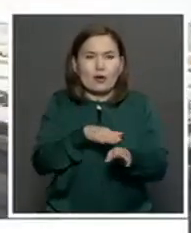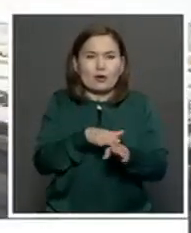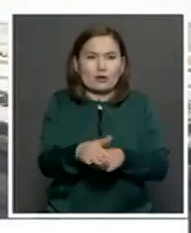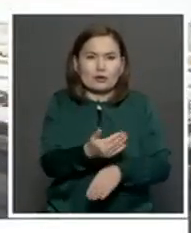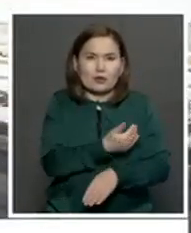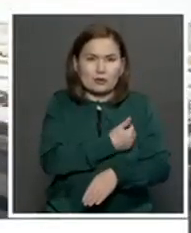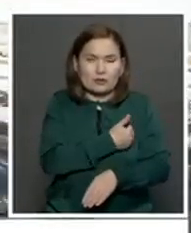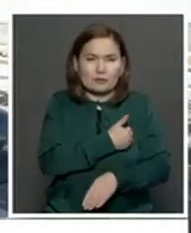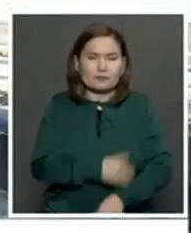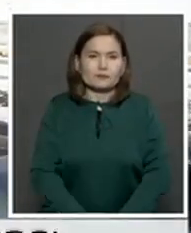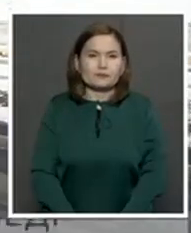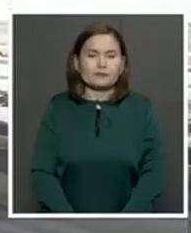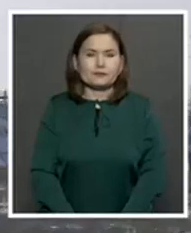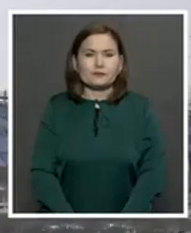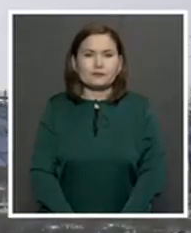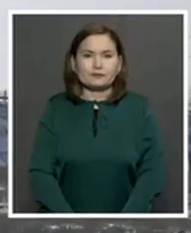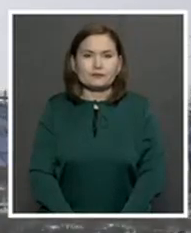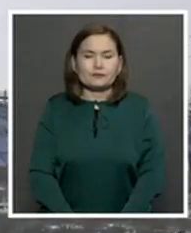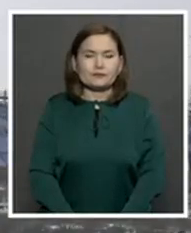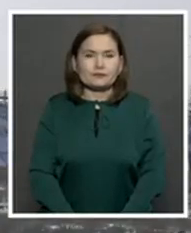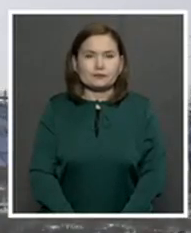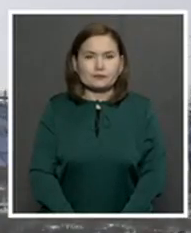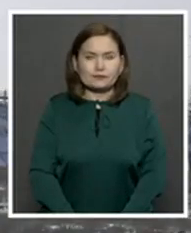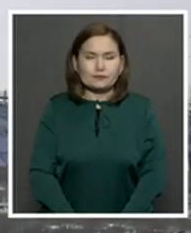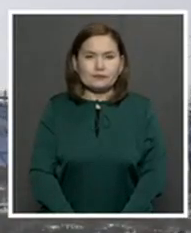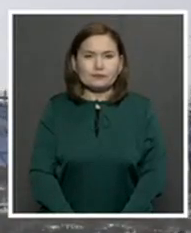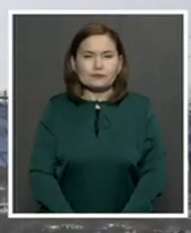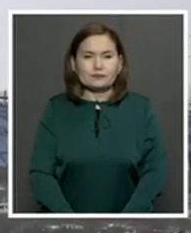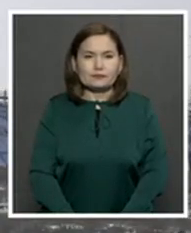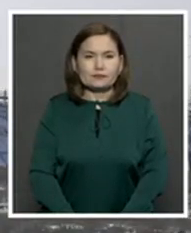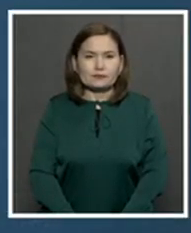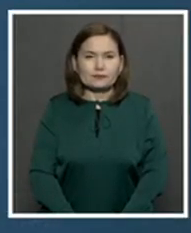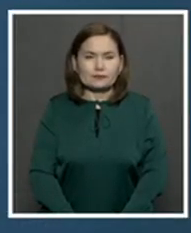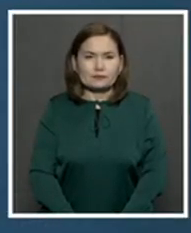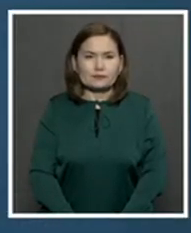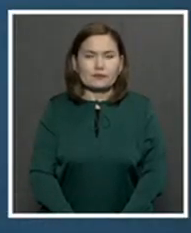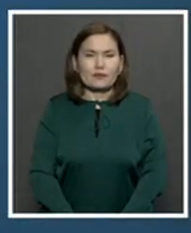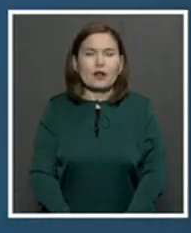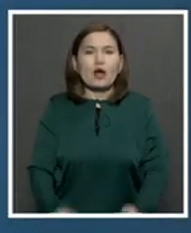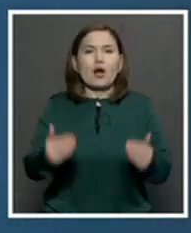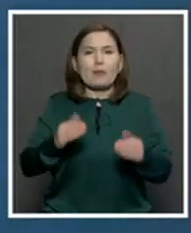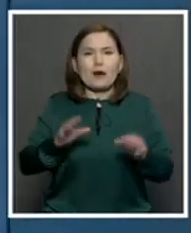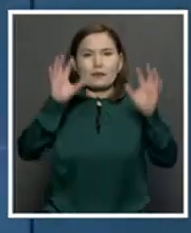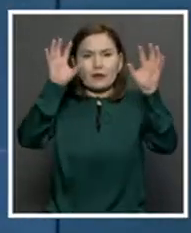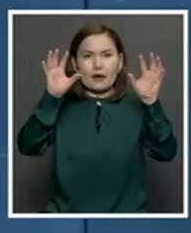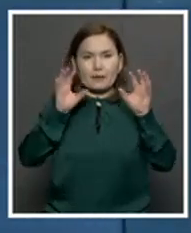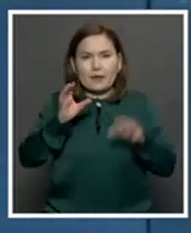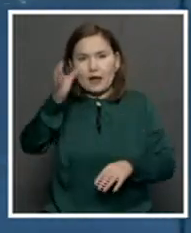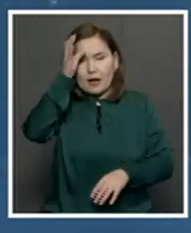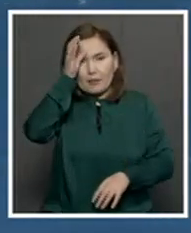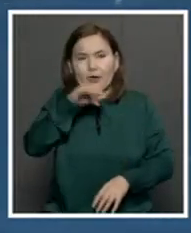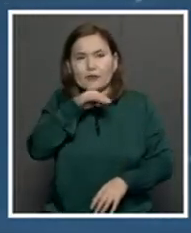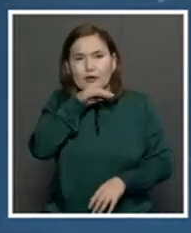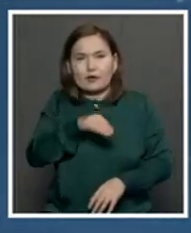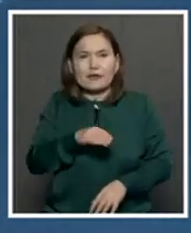ниетте. Қызылордадан Әділбек Серікұлы, Нұрлыбек Нұрмахан, Қазақстан ұлттық телеарнасы. Бүгін заң ғылымдарының докторы